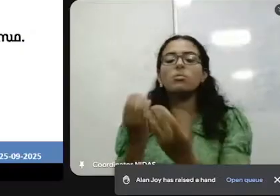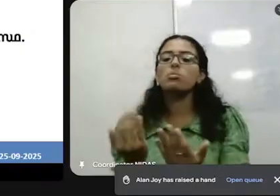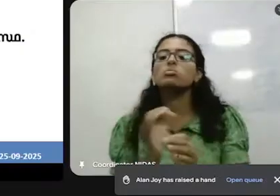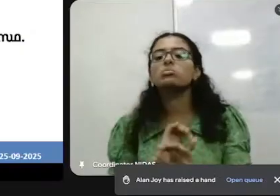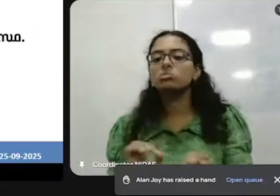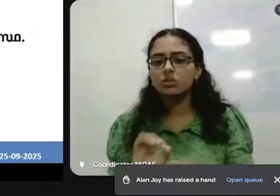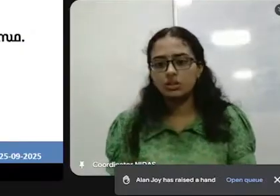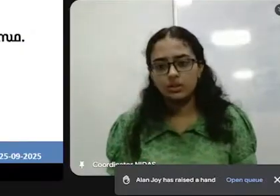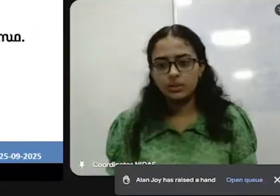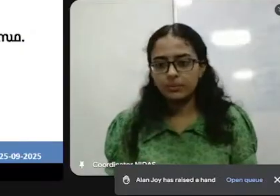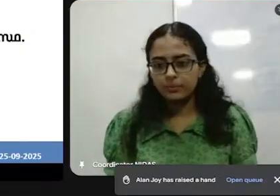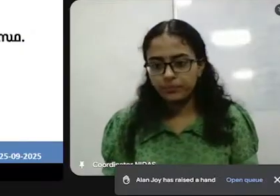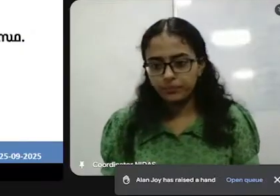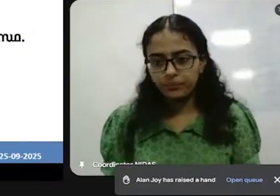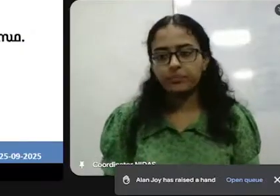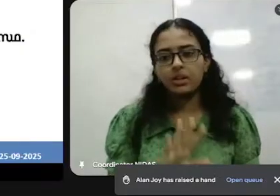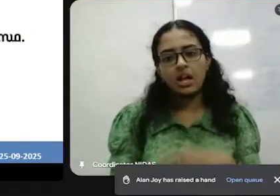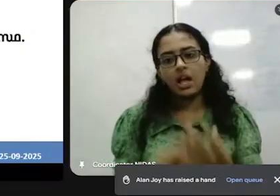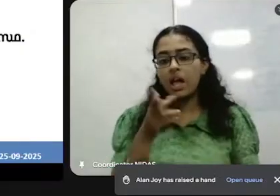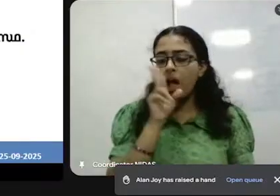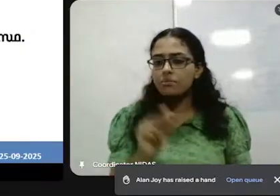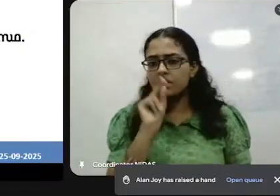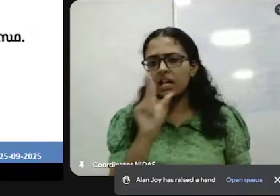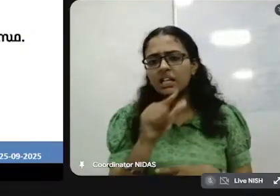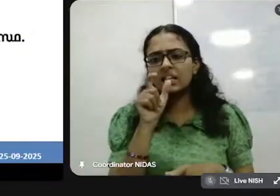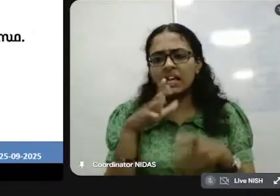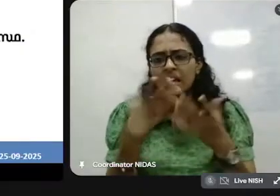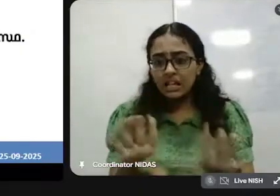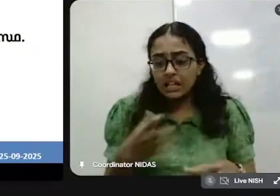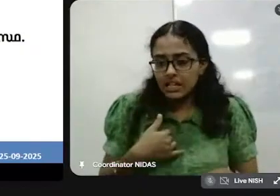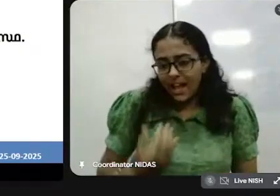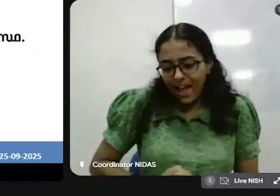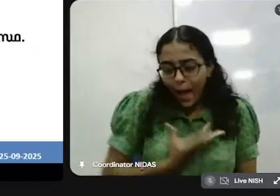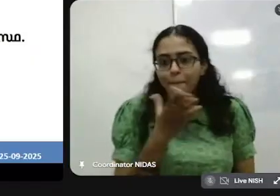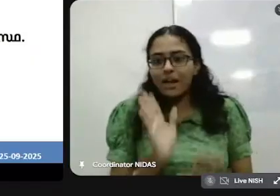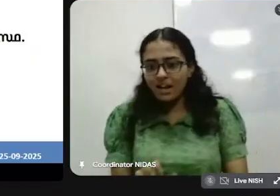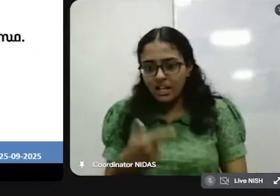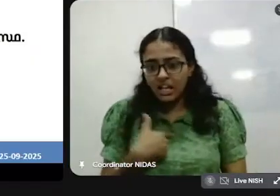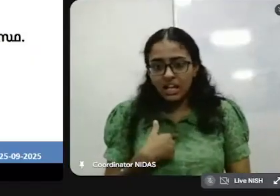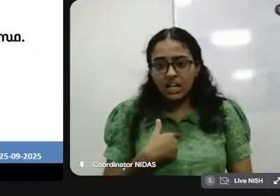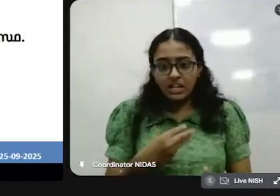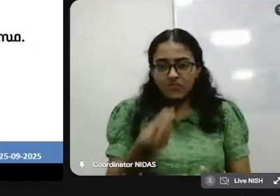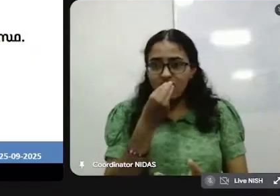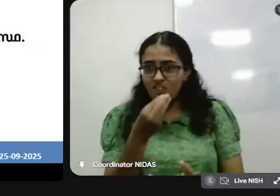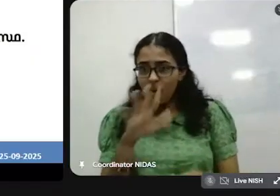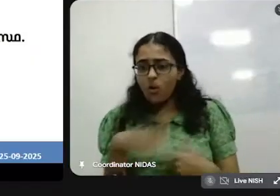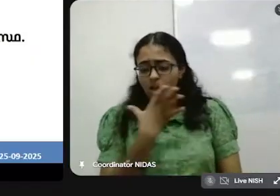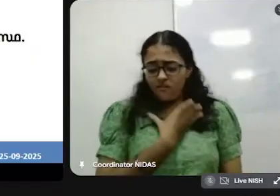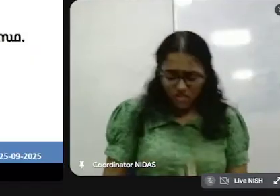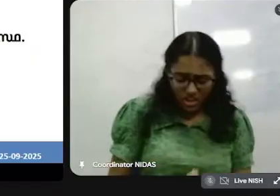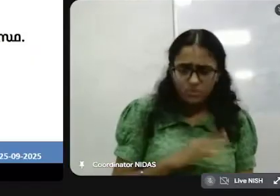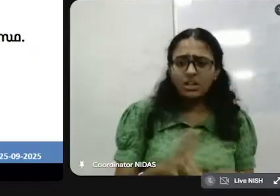ബുദ്ധിമുട്ടുള്ളവർ ശരിക്കും നമ്മൾ വെർബലൈസ് ചെയ്ത് പറയേണ്ട തന്നെ വരും. ഞാൻ ഹാപ്പിയാണ്, എനിക്കിപ്പോൾ വിഷമമാണ്, അങ്ങനെ